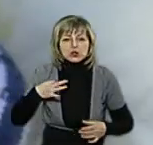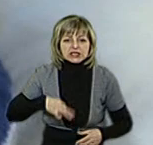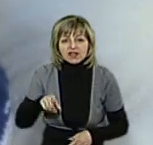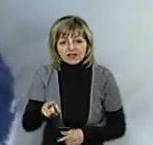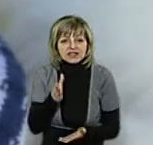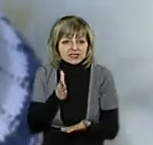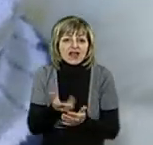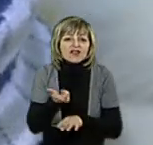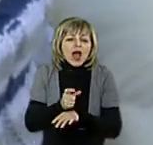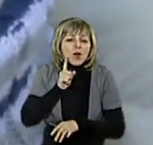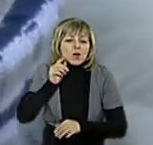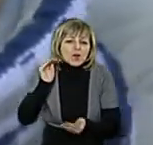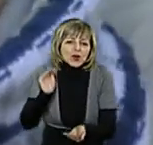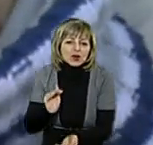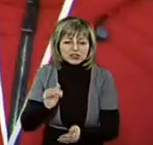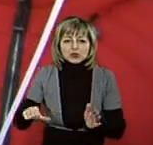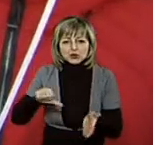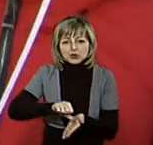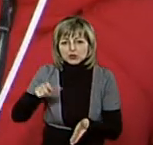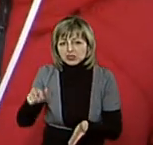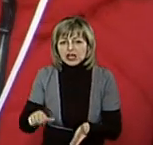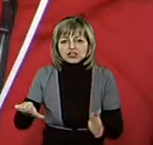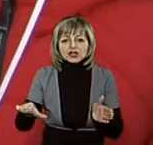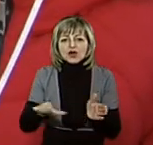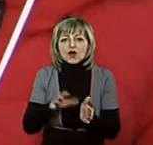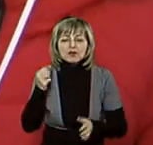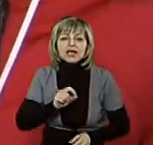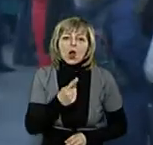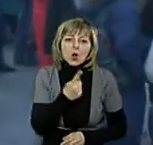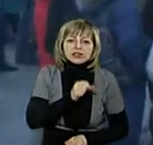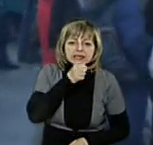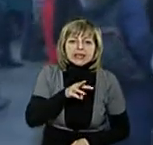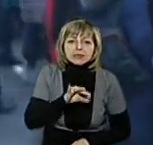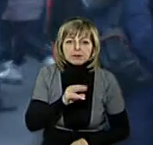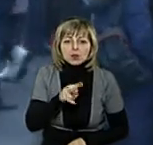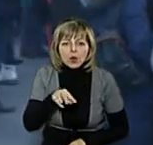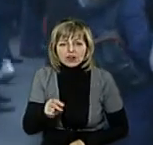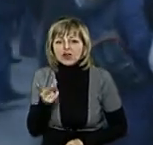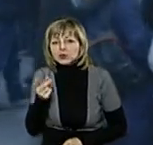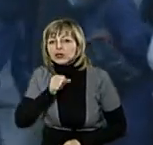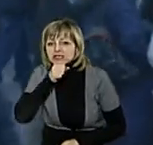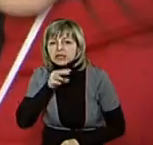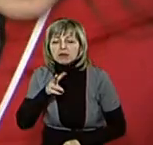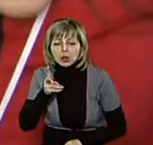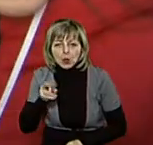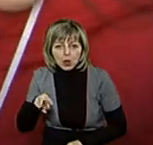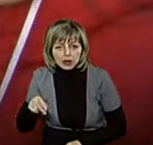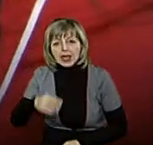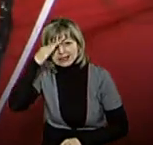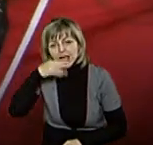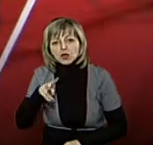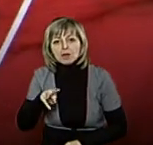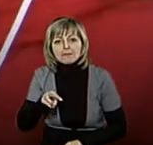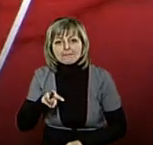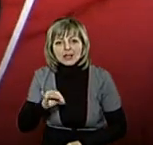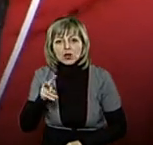Він став наймолодшим учасником рекорду. Дід один Микола, другий Микола і син Миколка. Ще на тату є теж Миколаєвич,